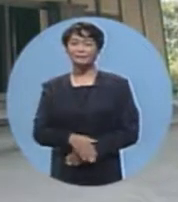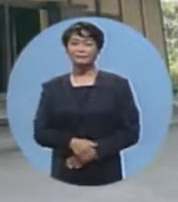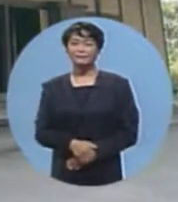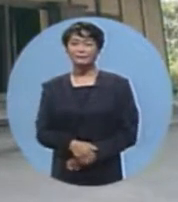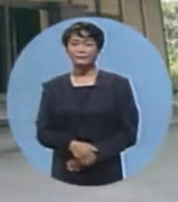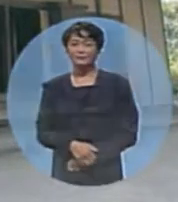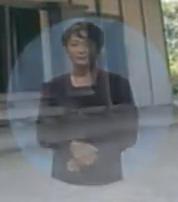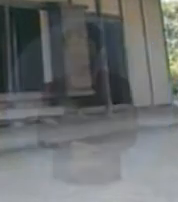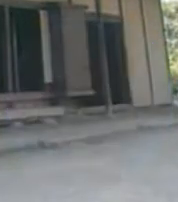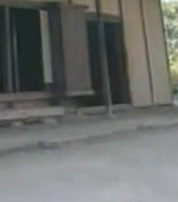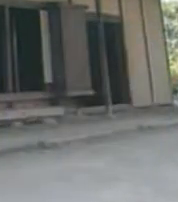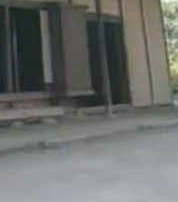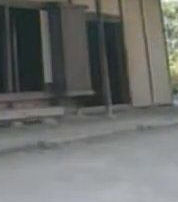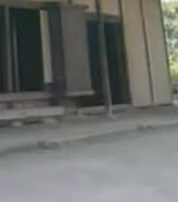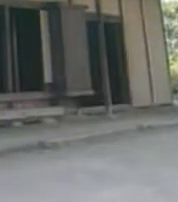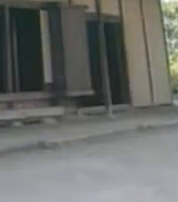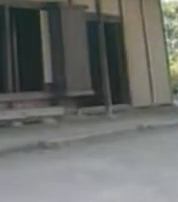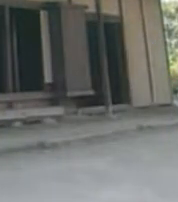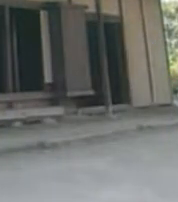どこしょ、